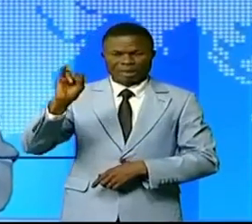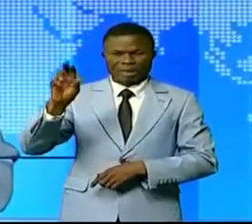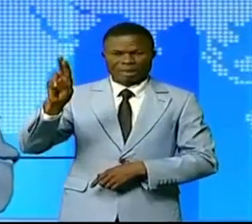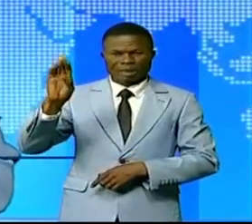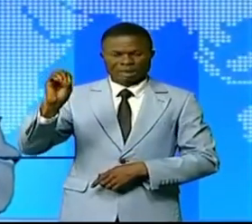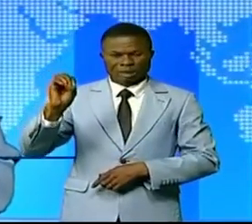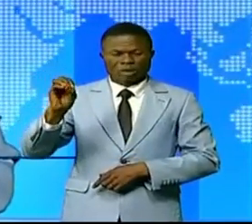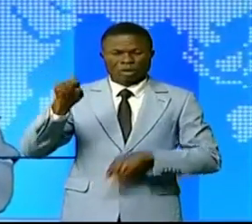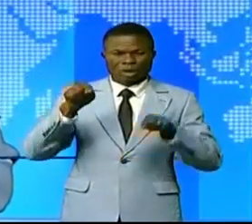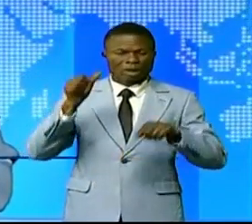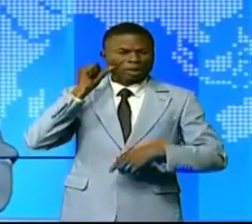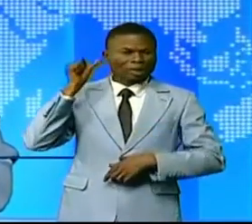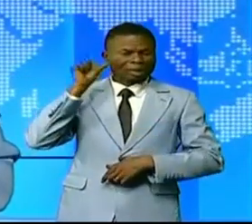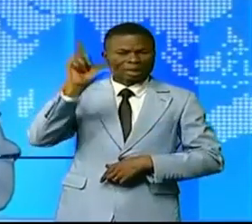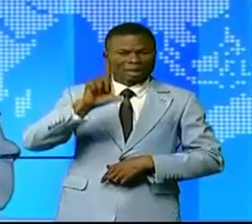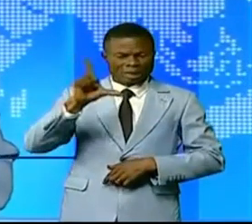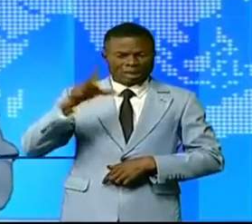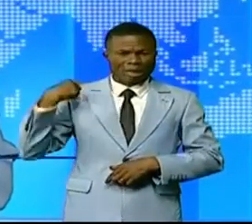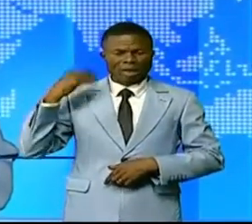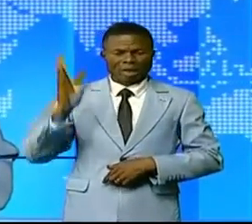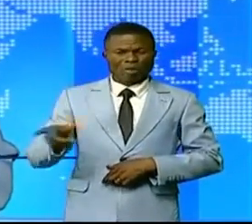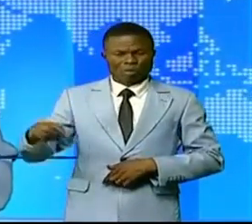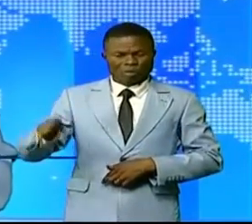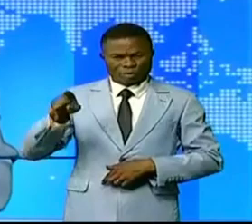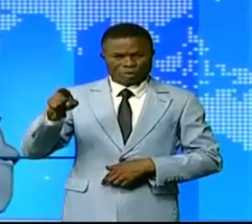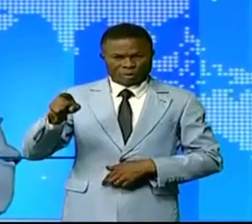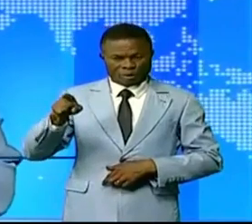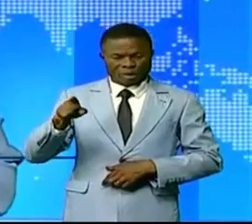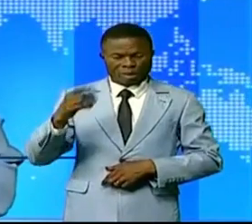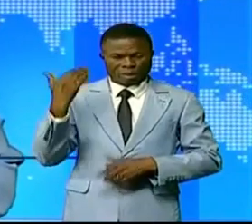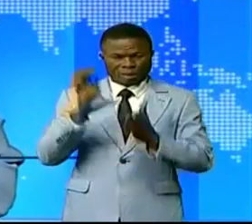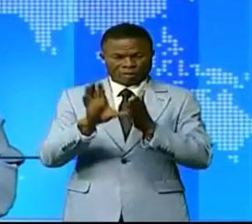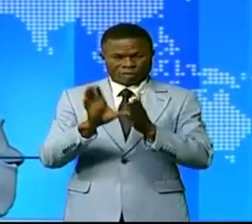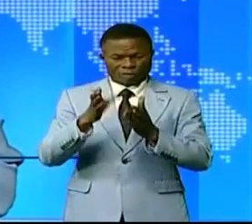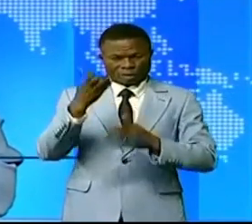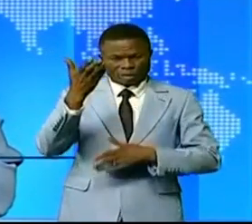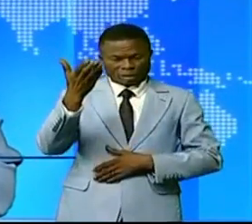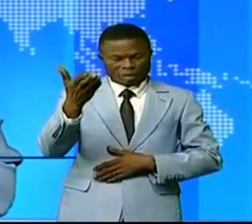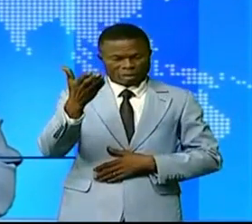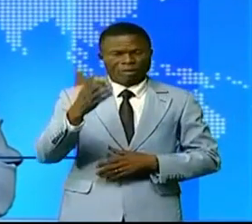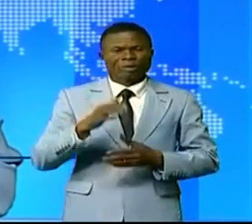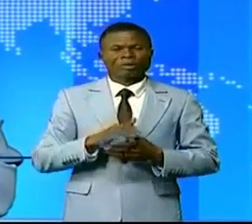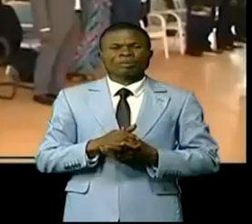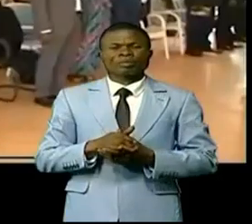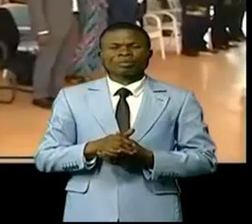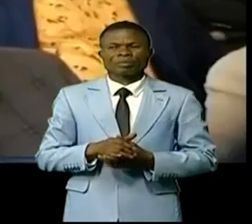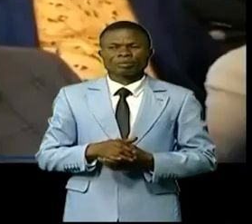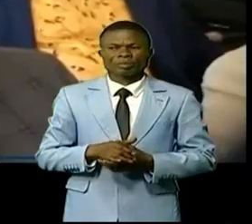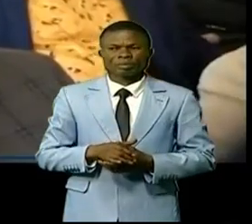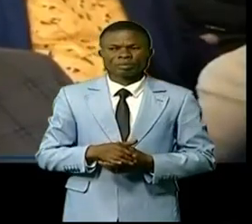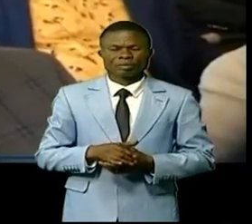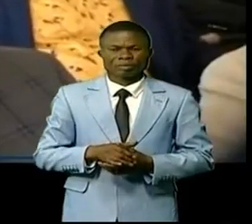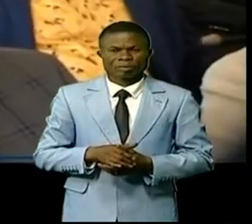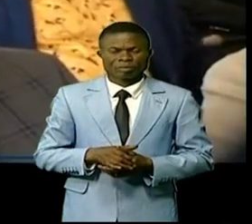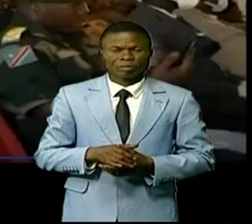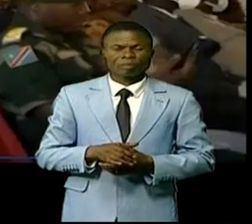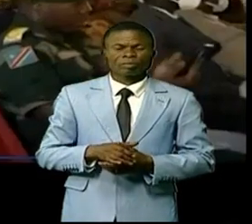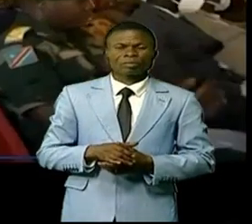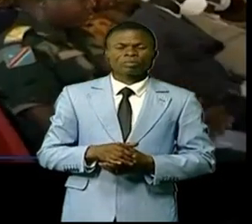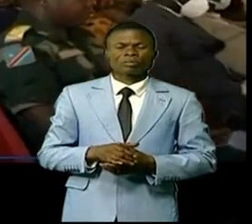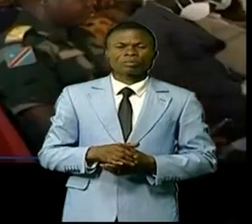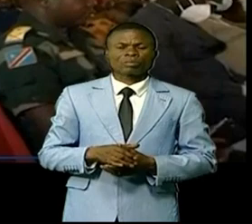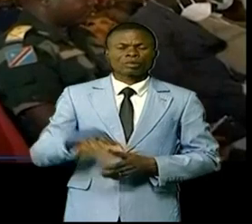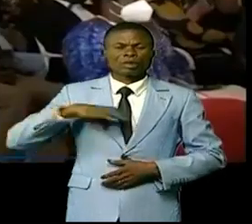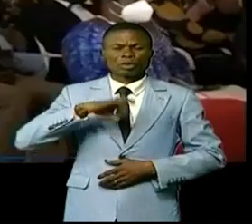6 décembre 2021 par le gouverneur de province Christophe Basséané-Nanga. Damas Sissolé. Commissaires provinciaux,